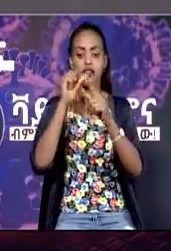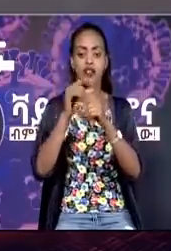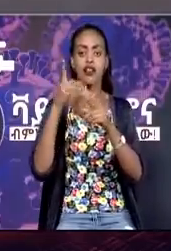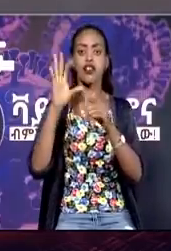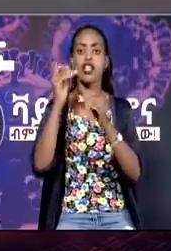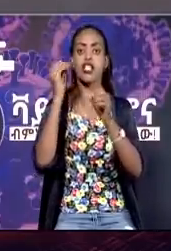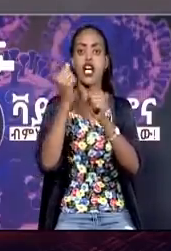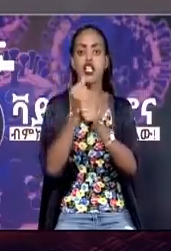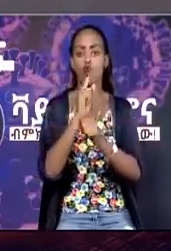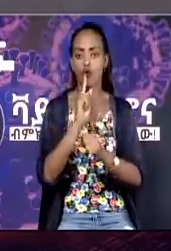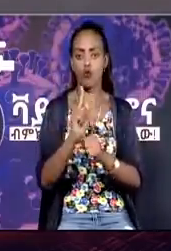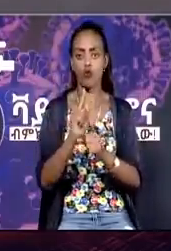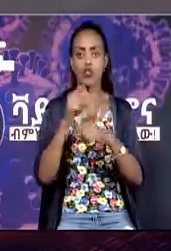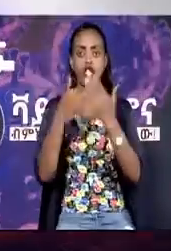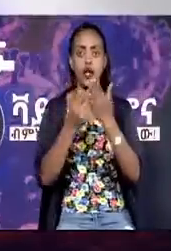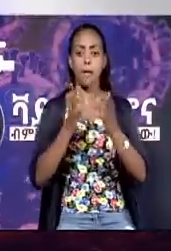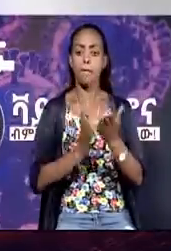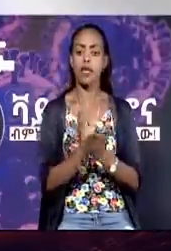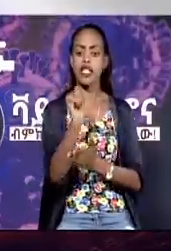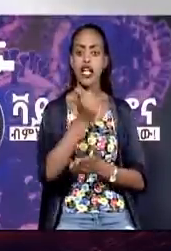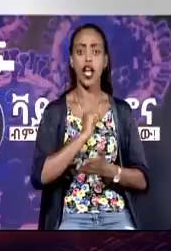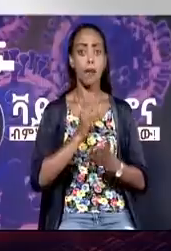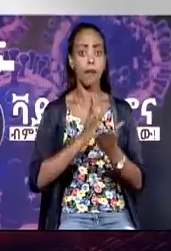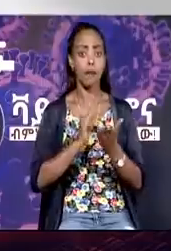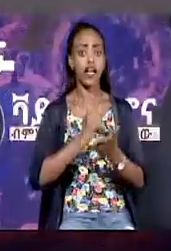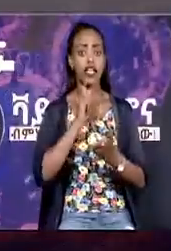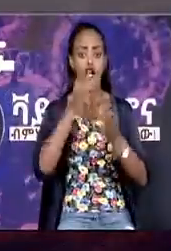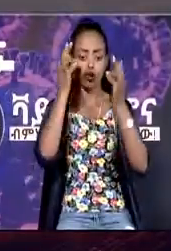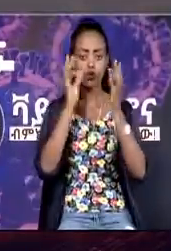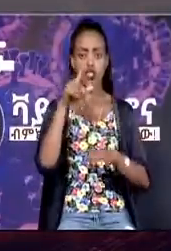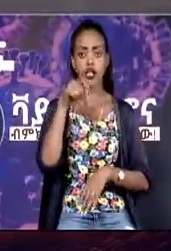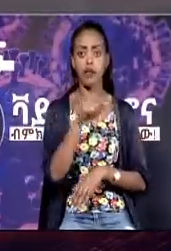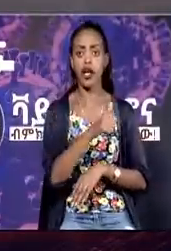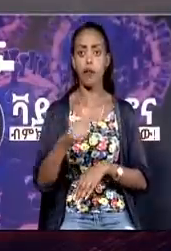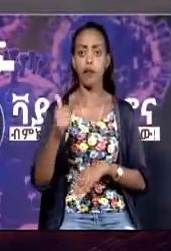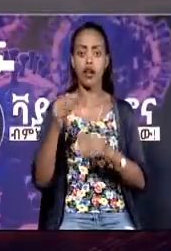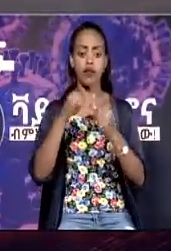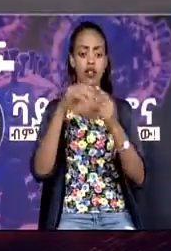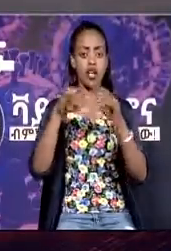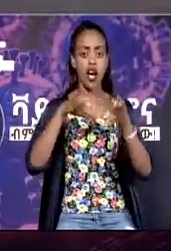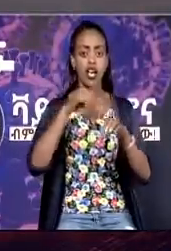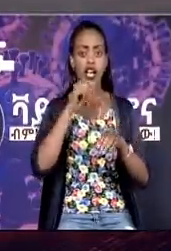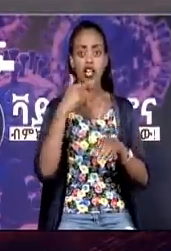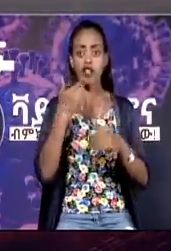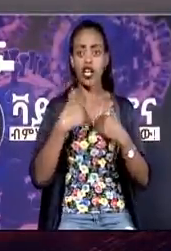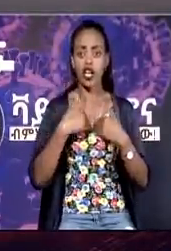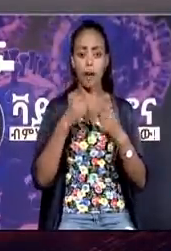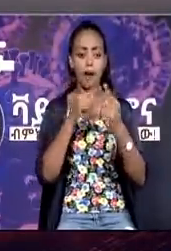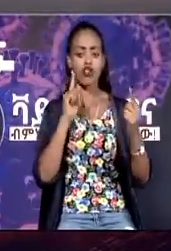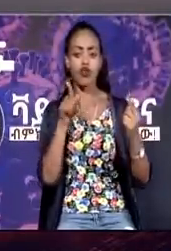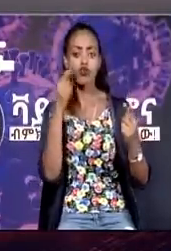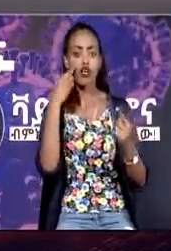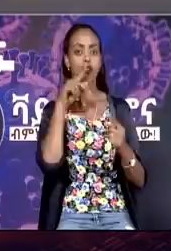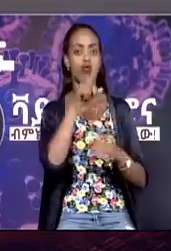ኣይንደሊ። ስለዚ መሰልና በዓልና ኢና ክንውስን ዝግበአና እምበር ስለዚ መረፃ ይካየድ እንተለና ክንውን እንተለና ብመንፀር ዚኢና ንሪኦ